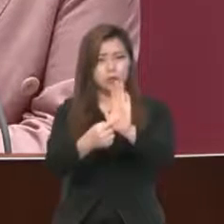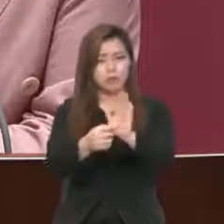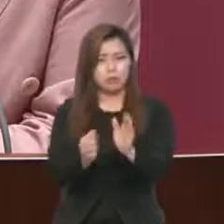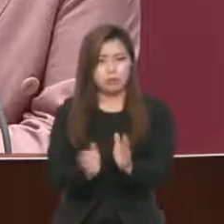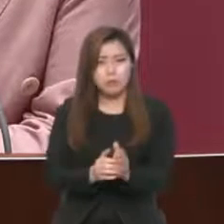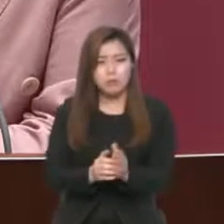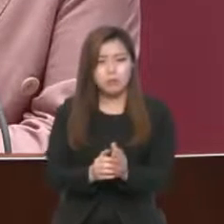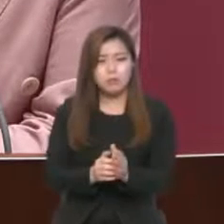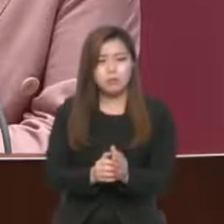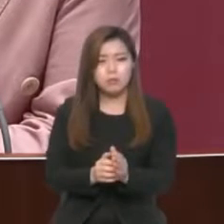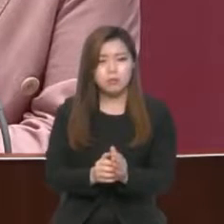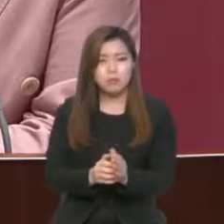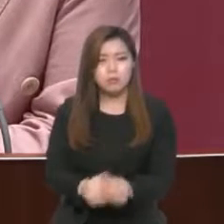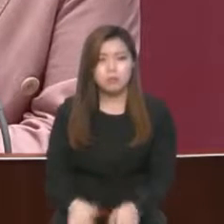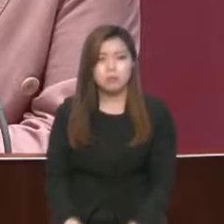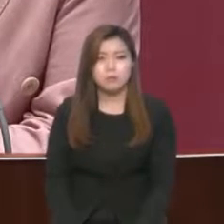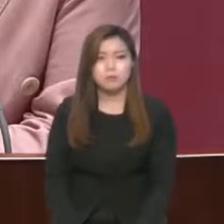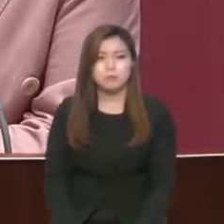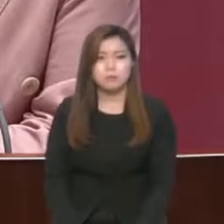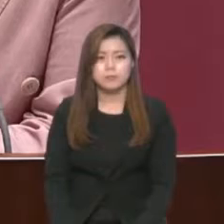어떻게 생각하십니까?